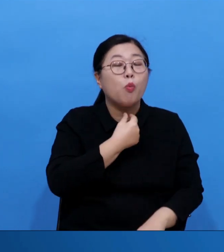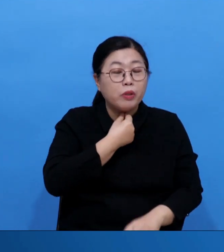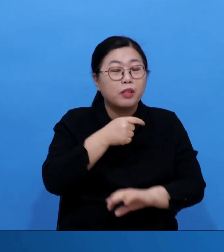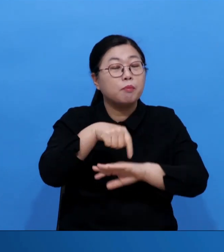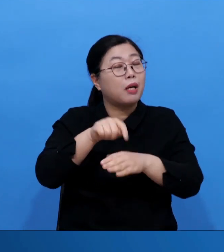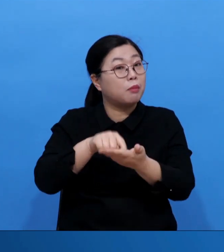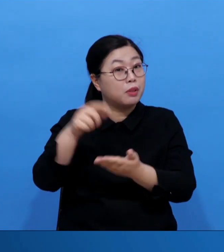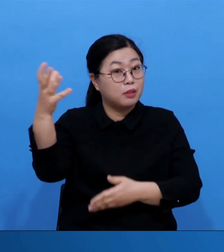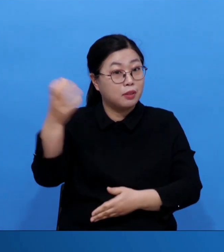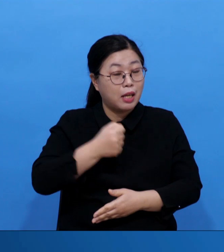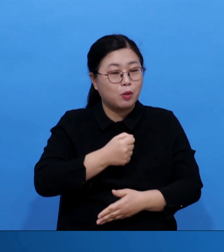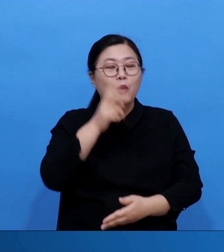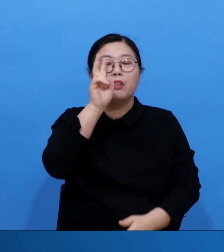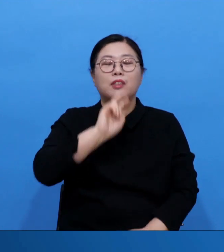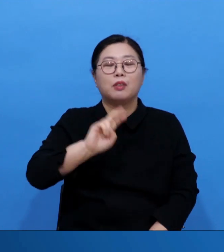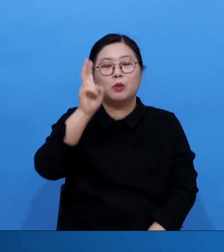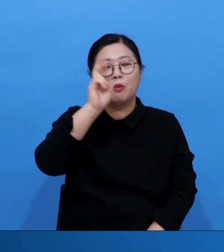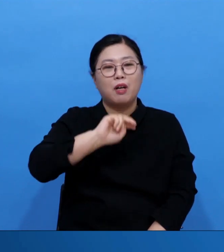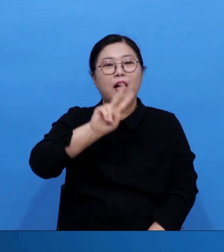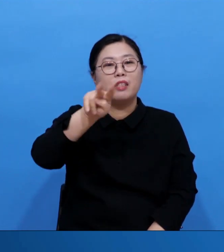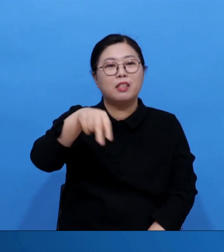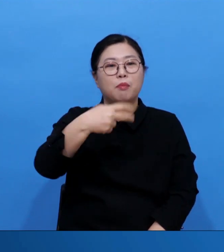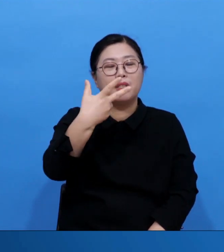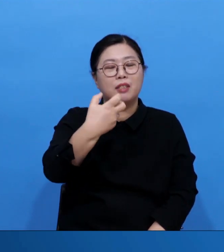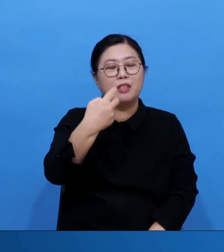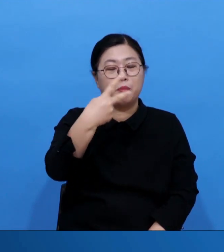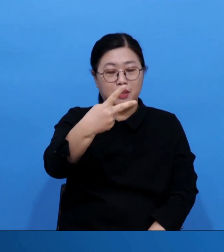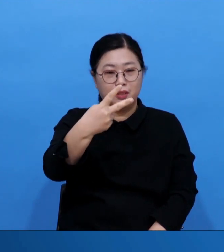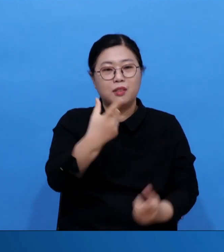찬송가 272장 찬양하시겠습니다.